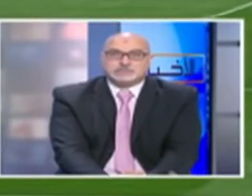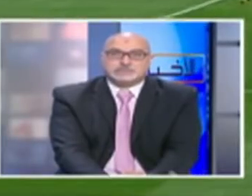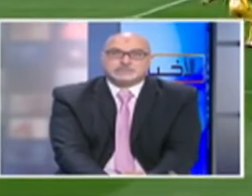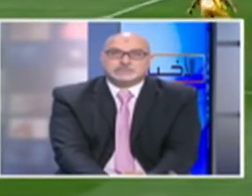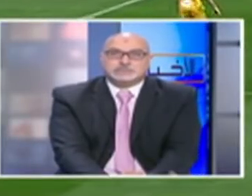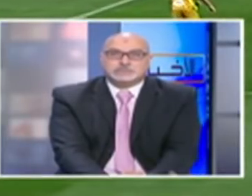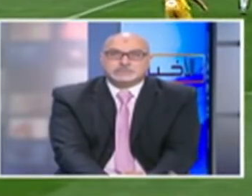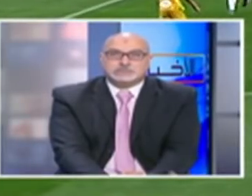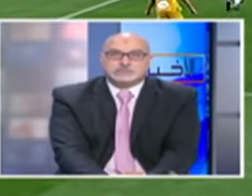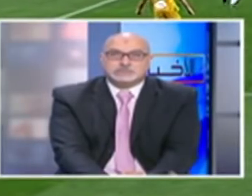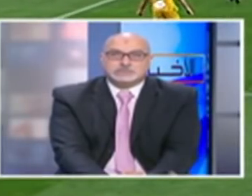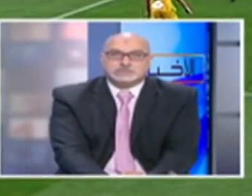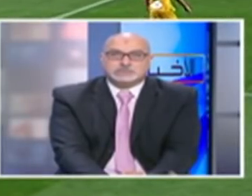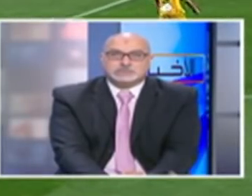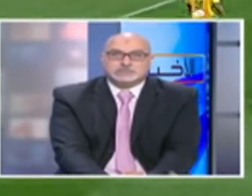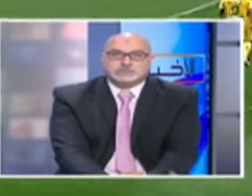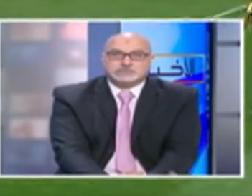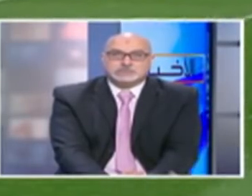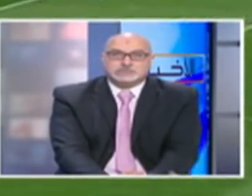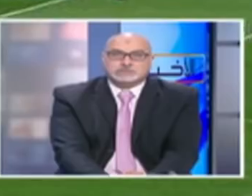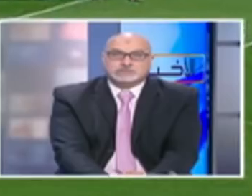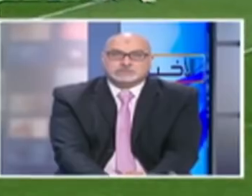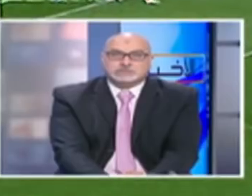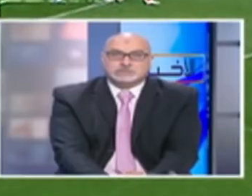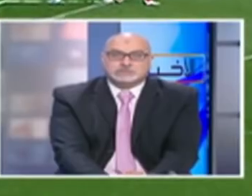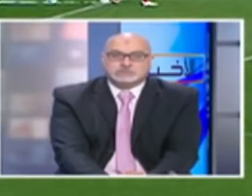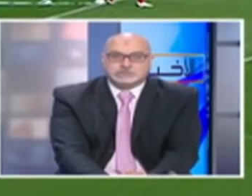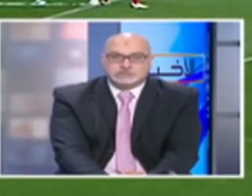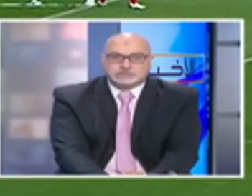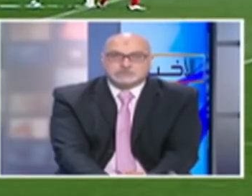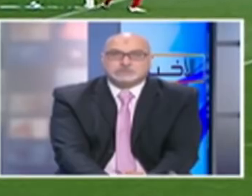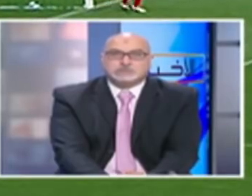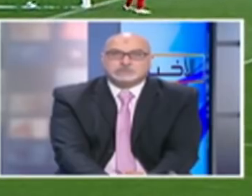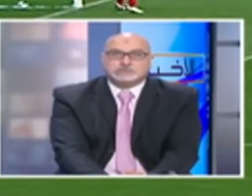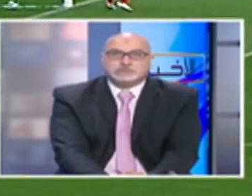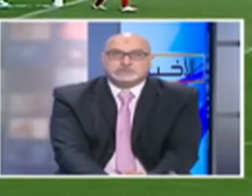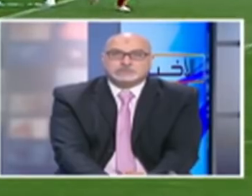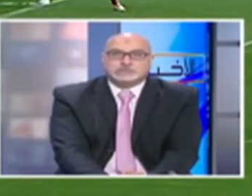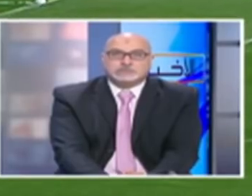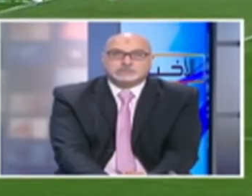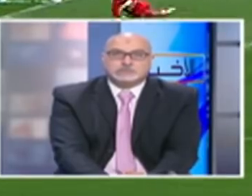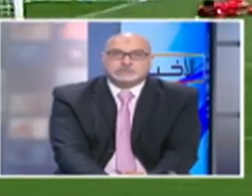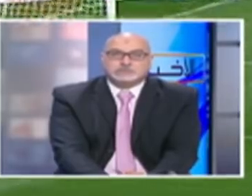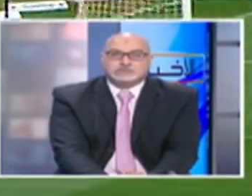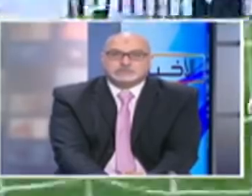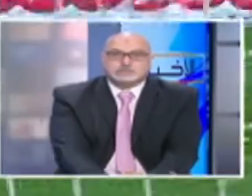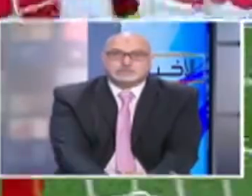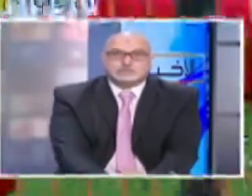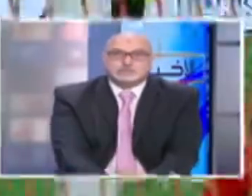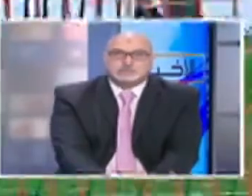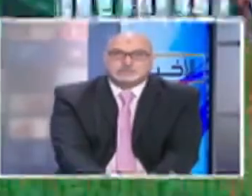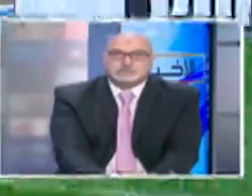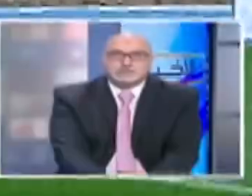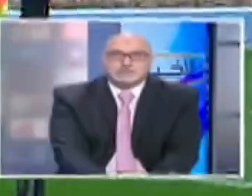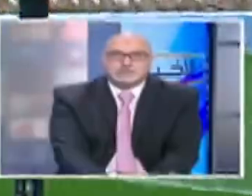وسنشاهد كيف كان التحضير. من هنا بدأت العملية، بعد ذلك العودة لأن الطريق مغلوق، وبعد ذلك